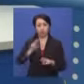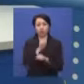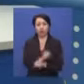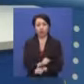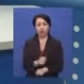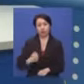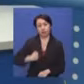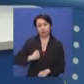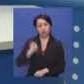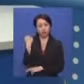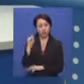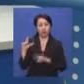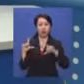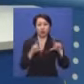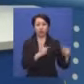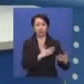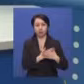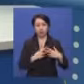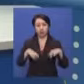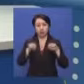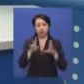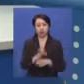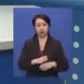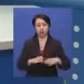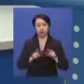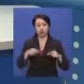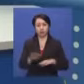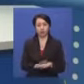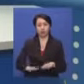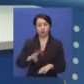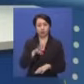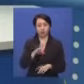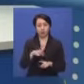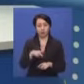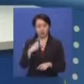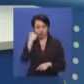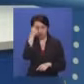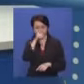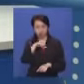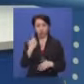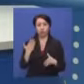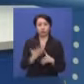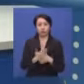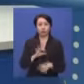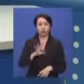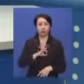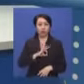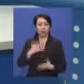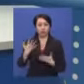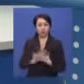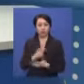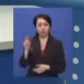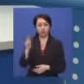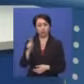останков солдат Победы отправляются активисты специальных объединений разных стран. В марте 2020-го с помощью медальона они